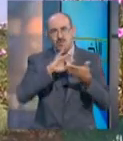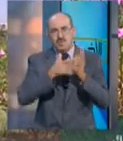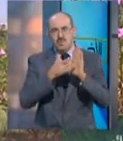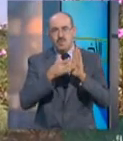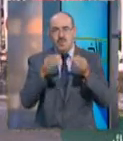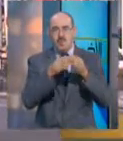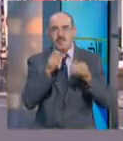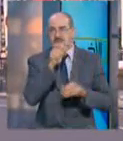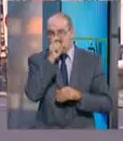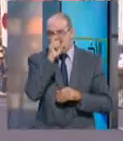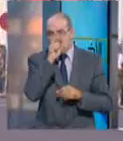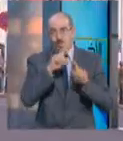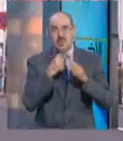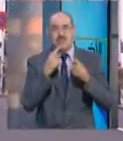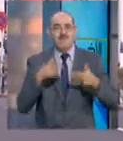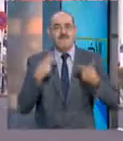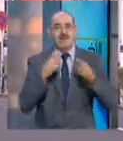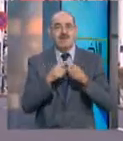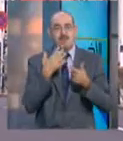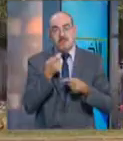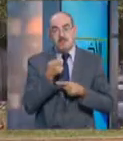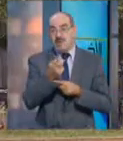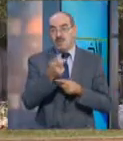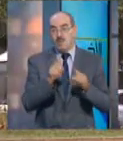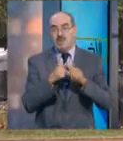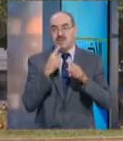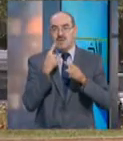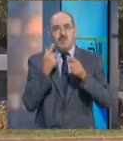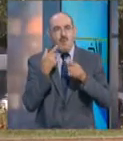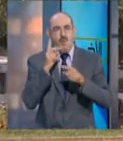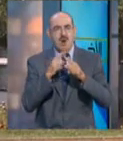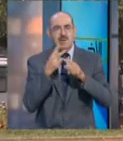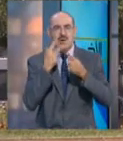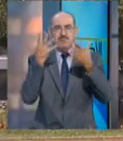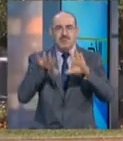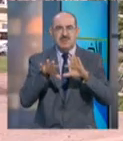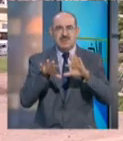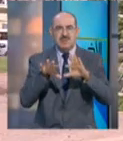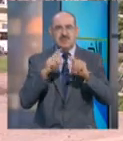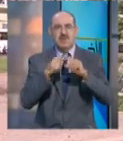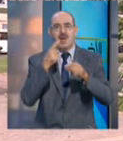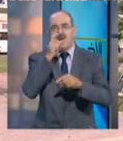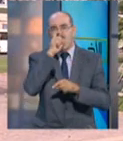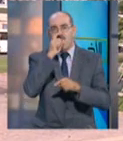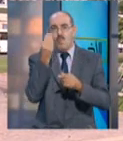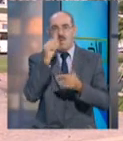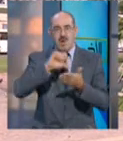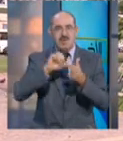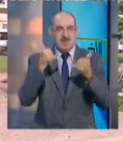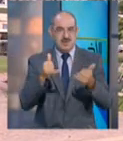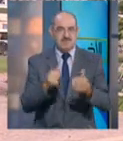العرب، ونحن نعيش العد التنازلي لأكبر تجمع عربي، القمة العربية بالجزائر.